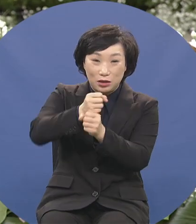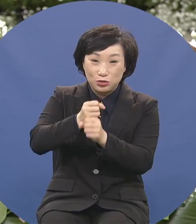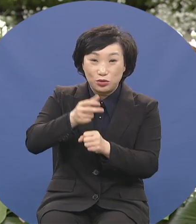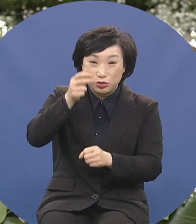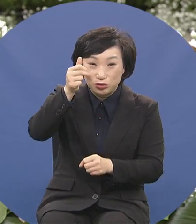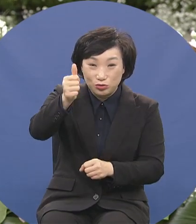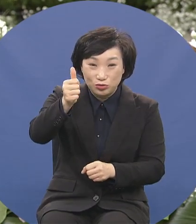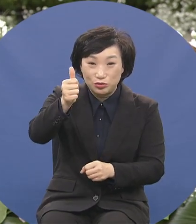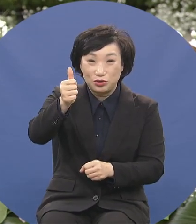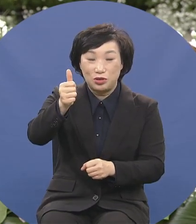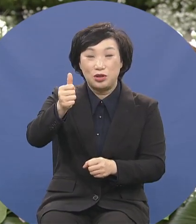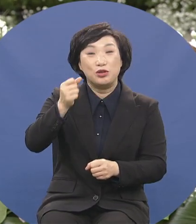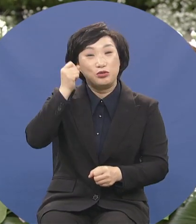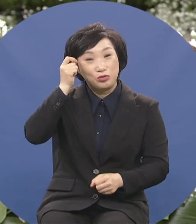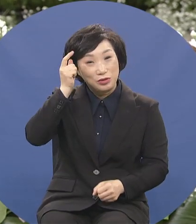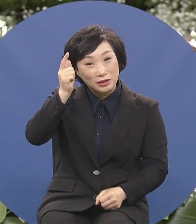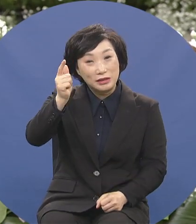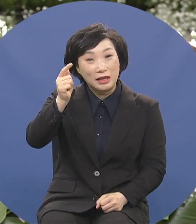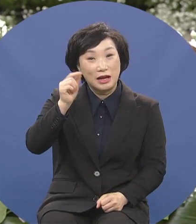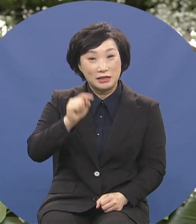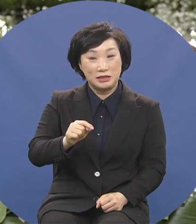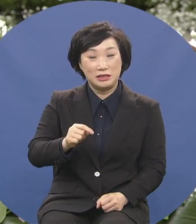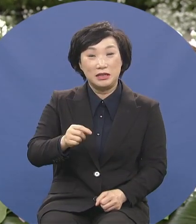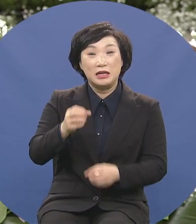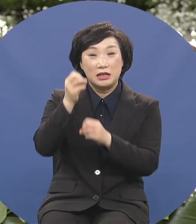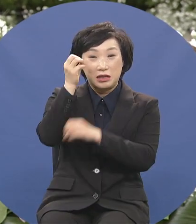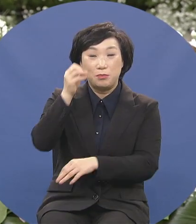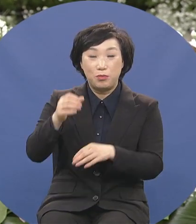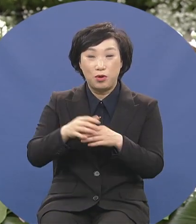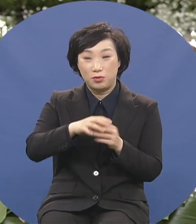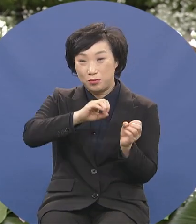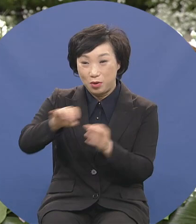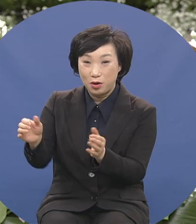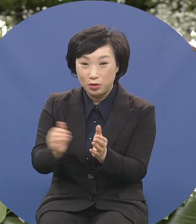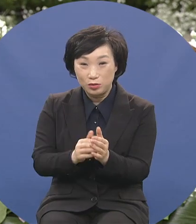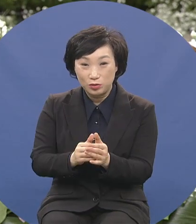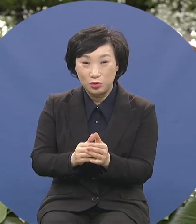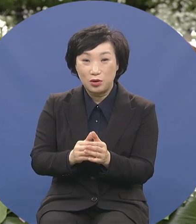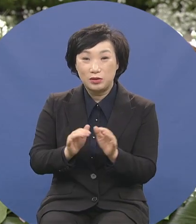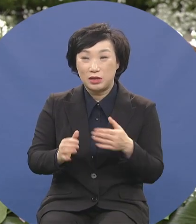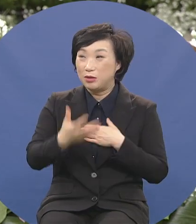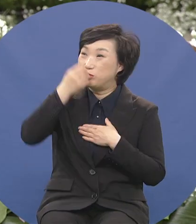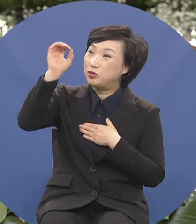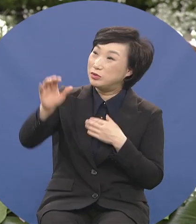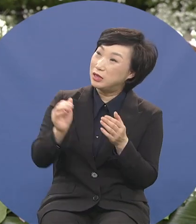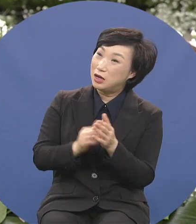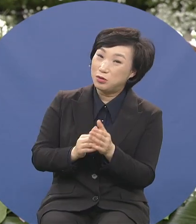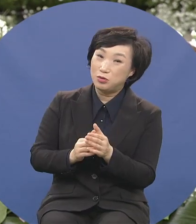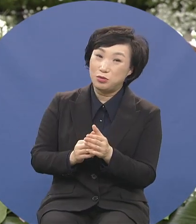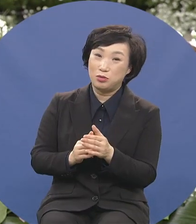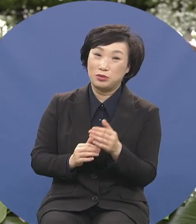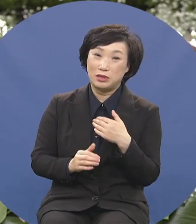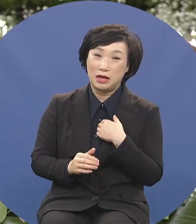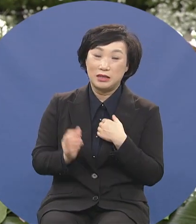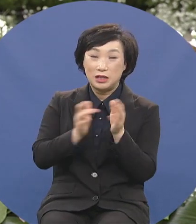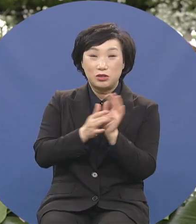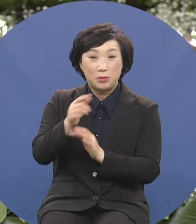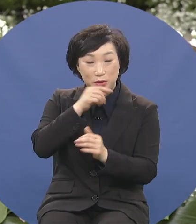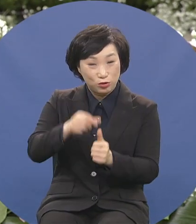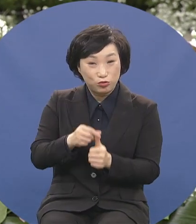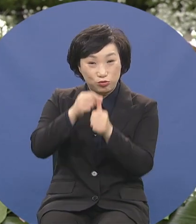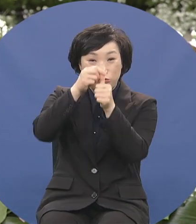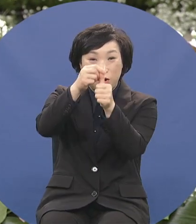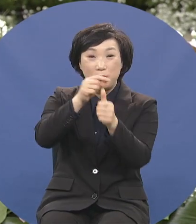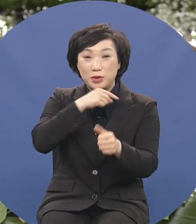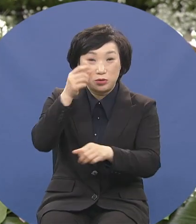창조자의 위대한 본질을 훼손시키고 무시하고 피로 구원해서